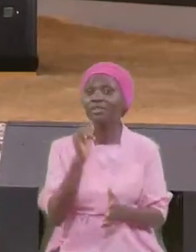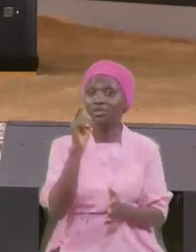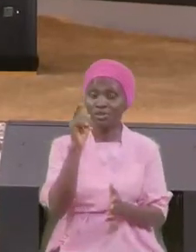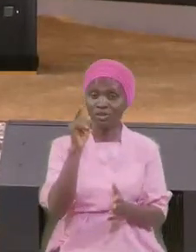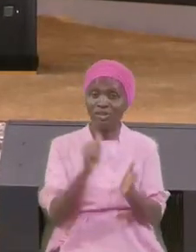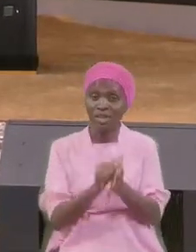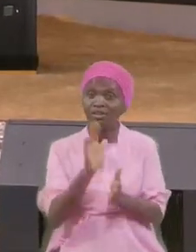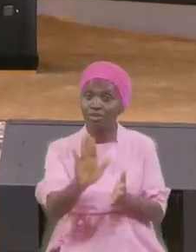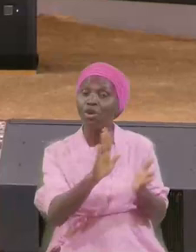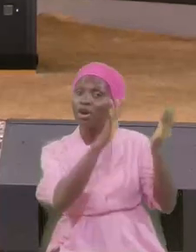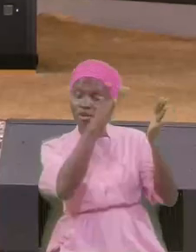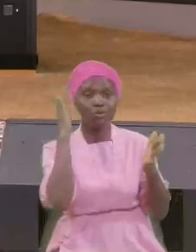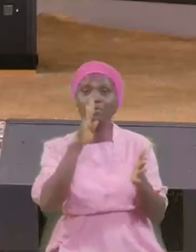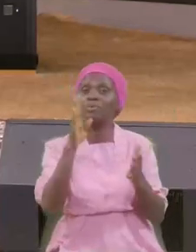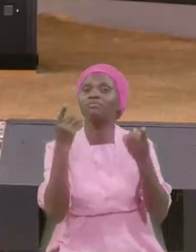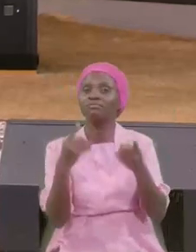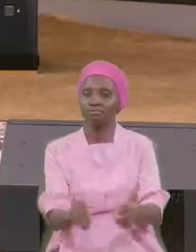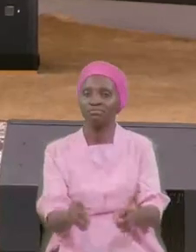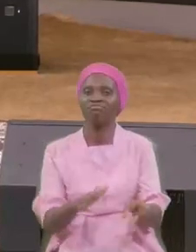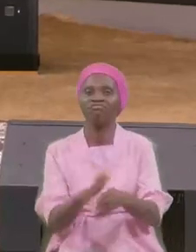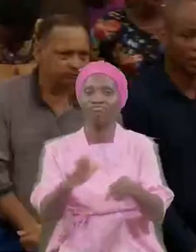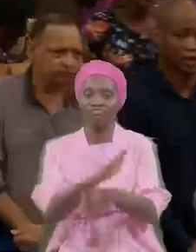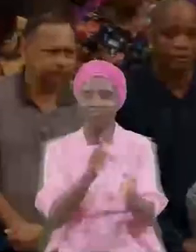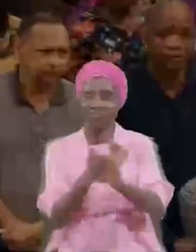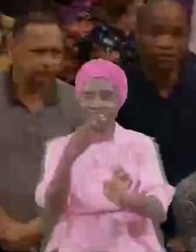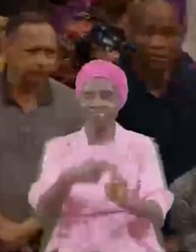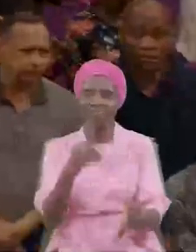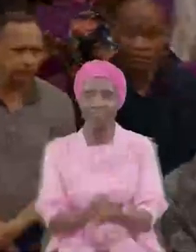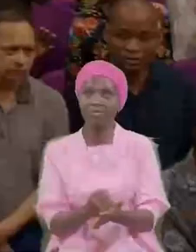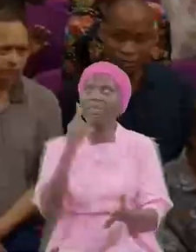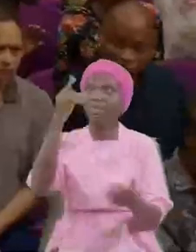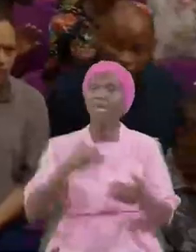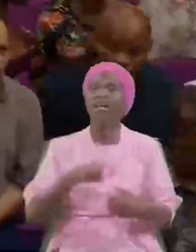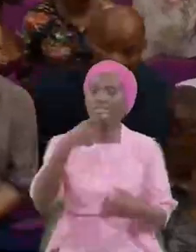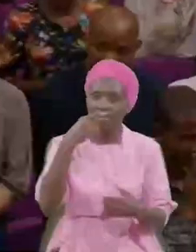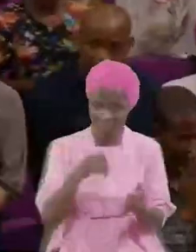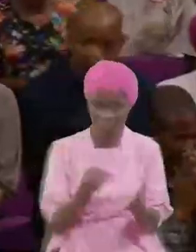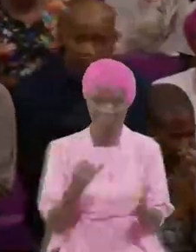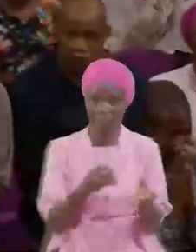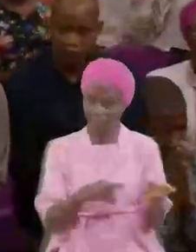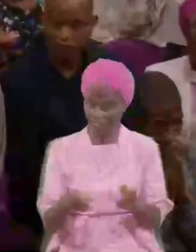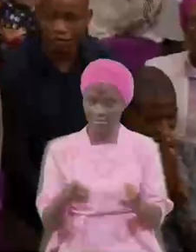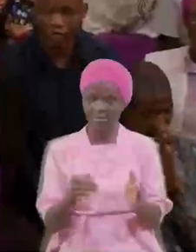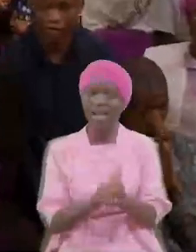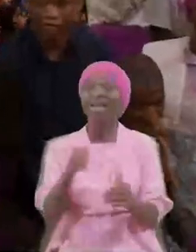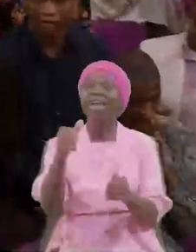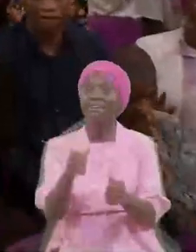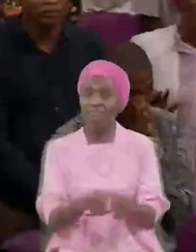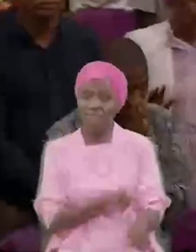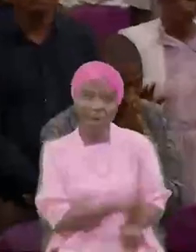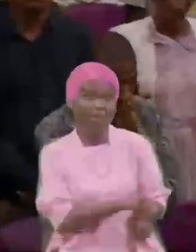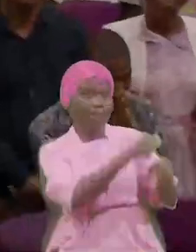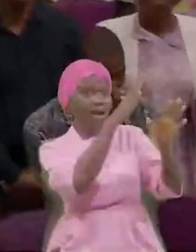que votre attente sera assouvie, satisfaite, accomplie. Il a dit que toute